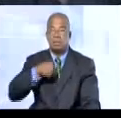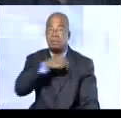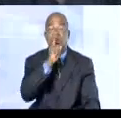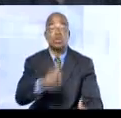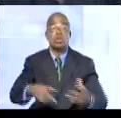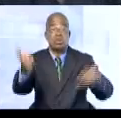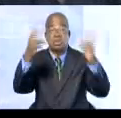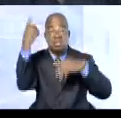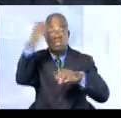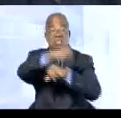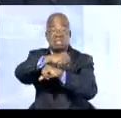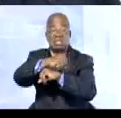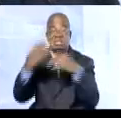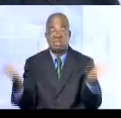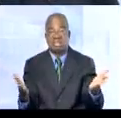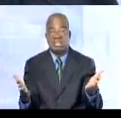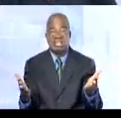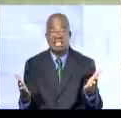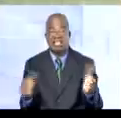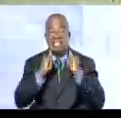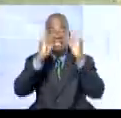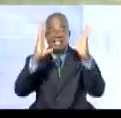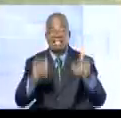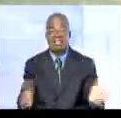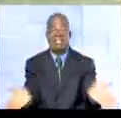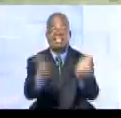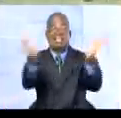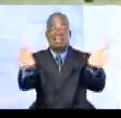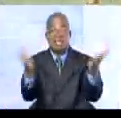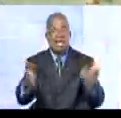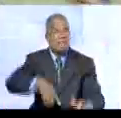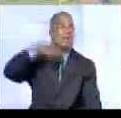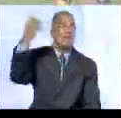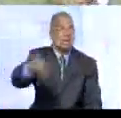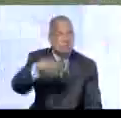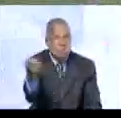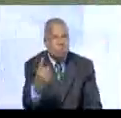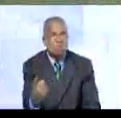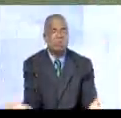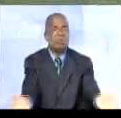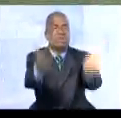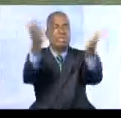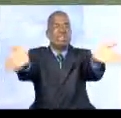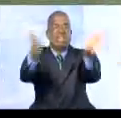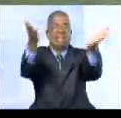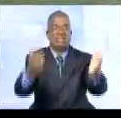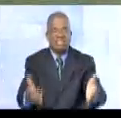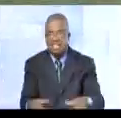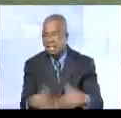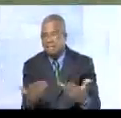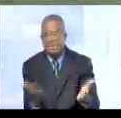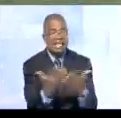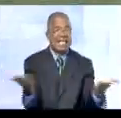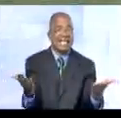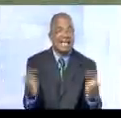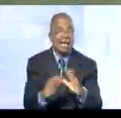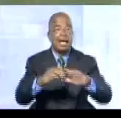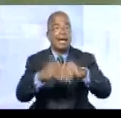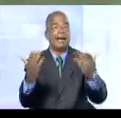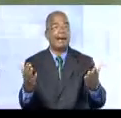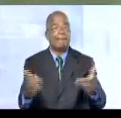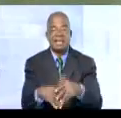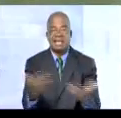puis les encourager à poursuivre. Les joueurs s'entraînent avec beaucoup d'abnégation pour rebondir